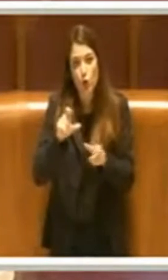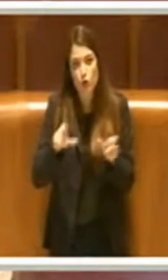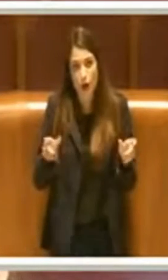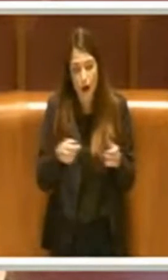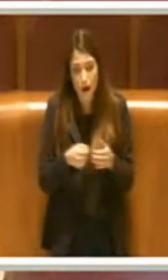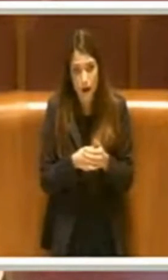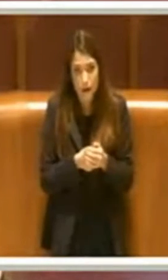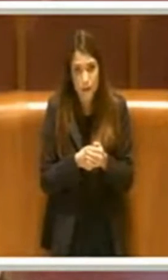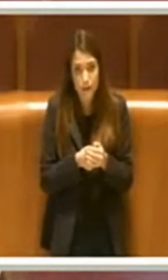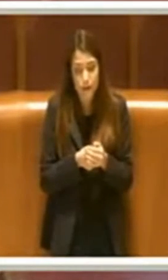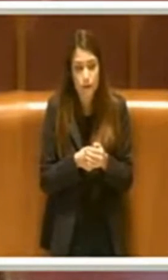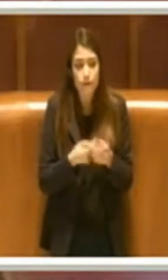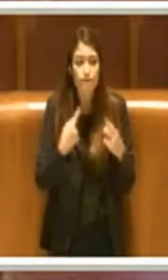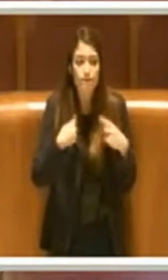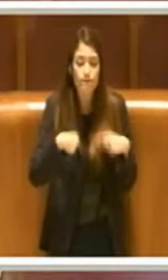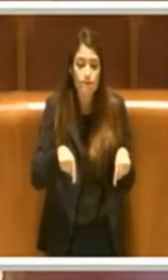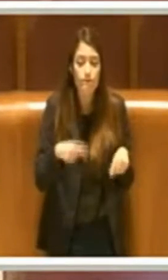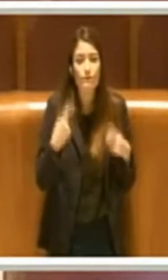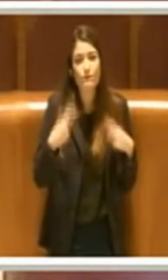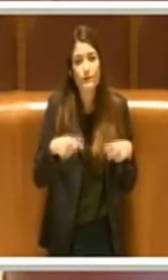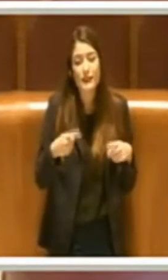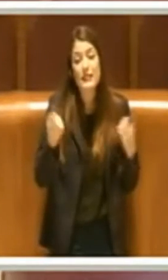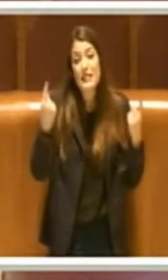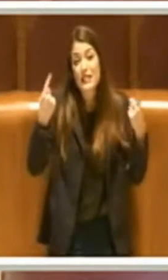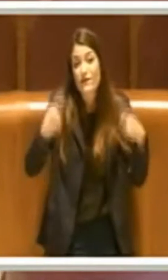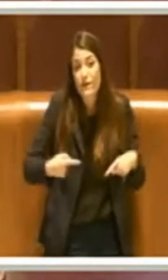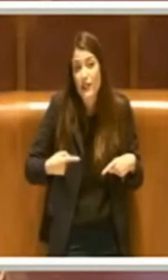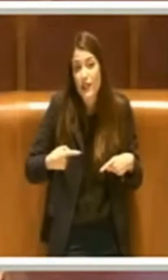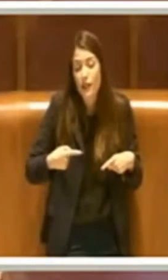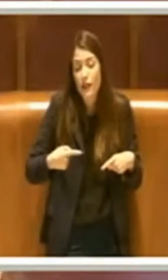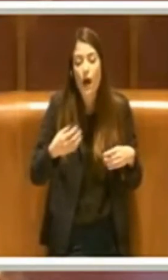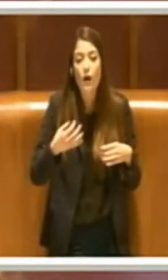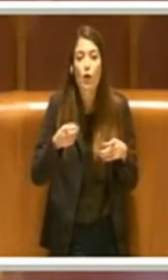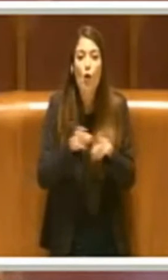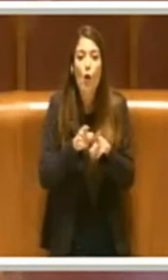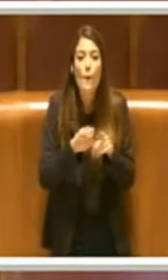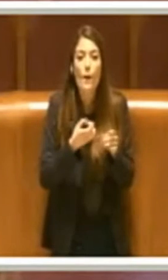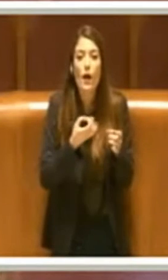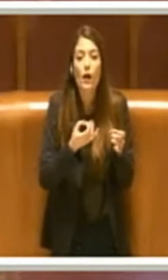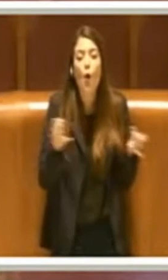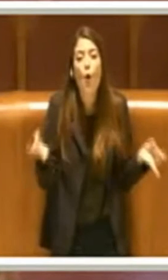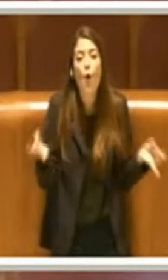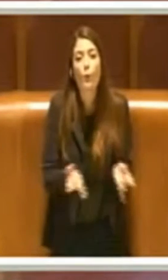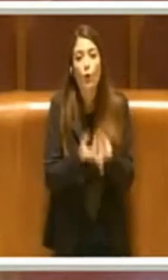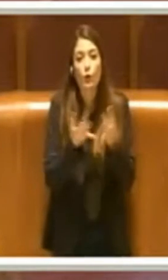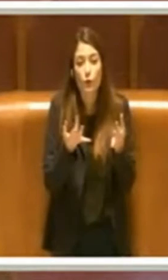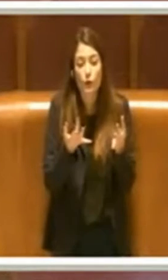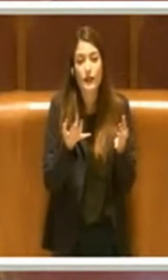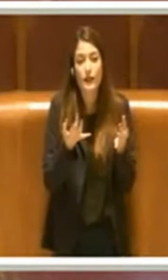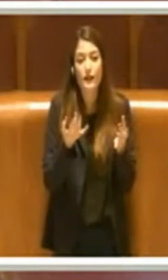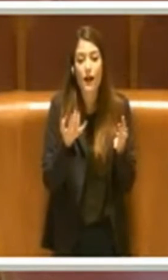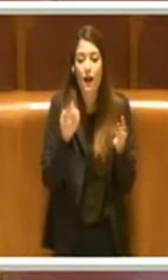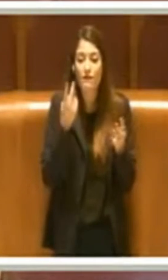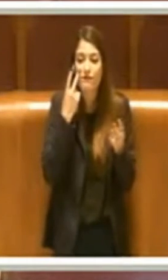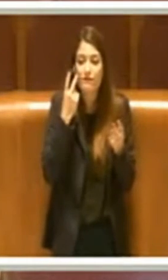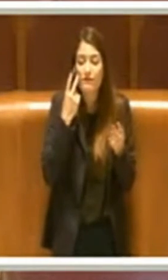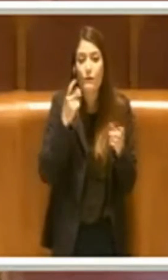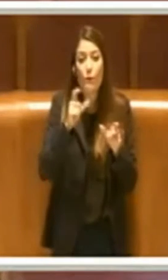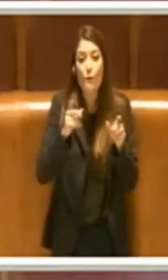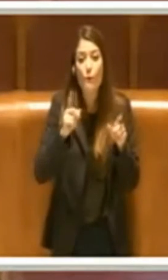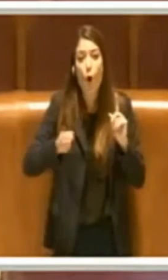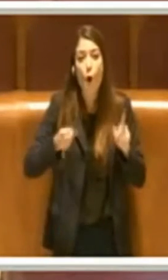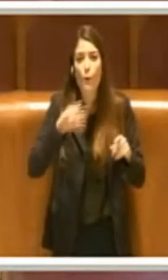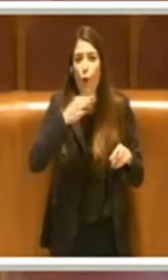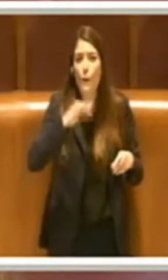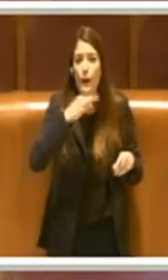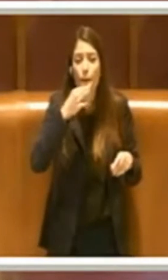Siamo invitati a vedere questa una sfida come un'opportunità per unire il popolo a lungo diviso, per ritrovare un orgoglio troppo a